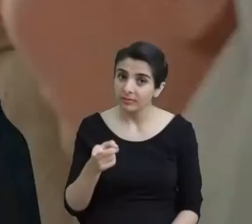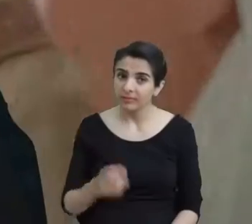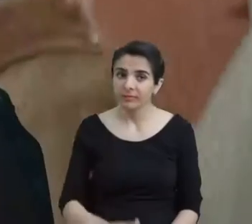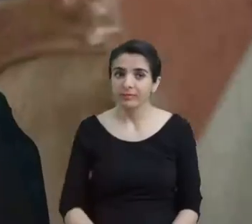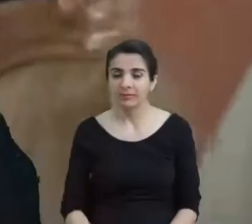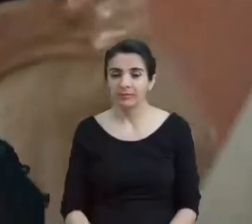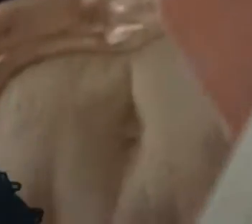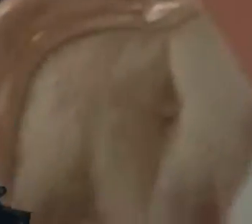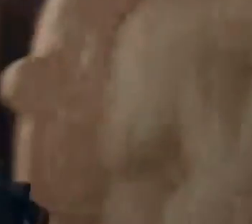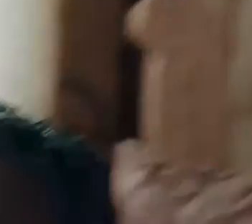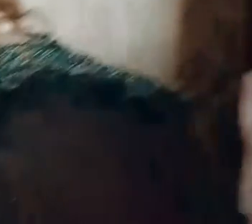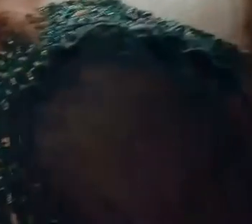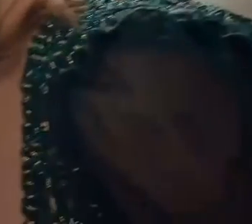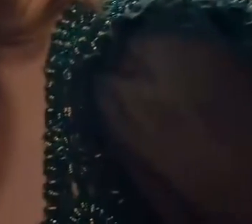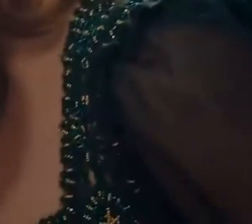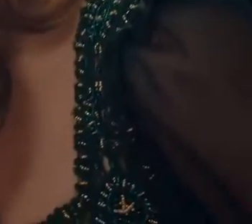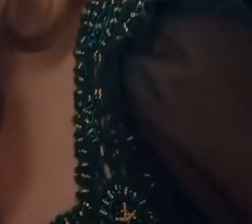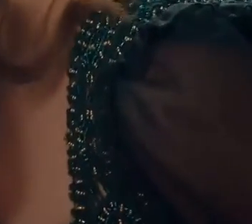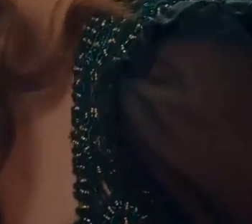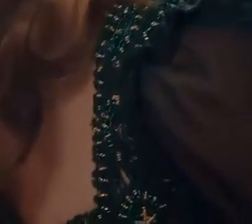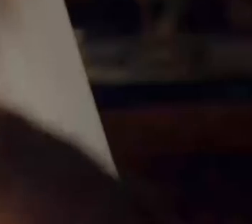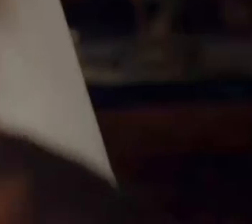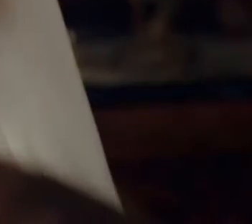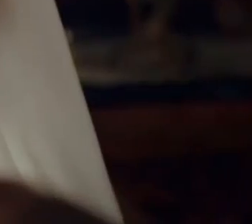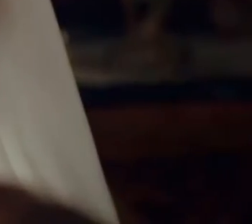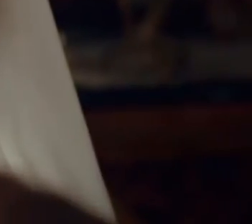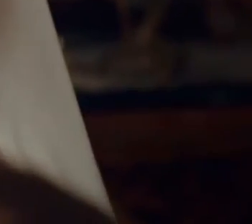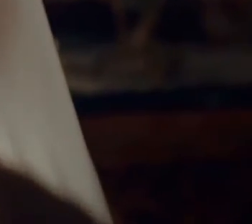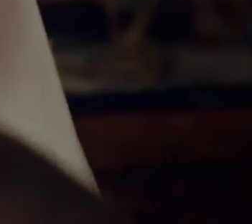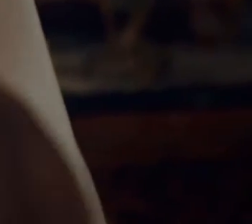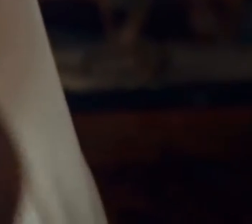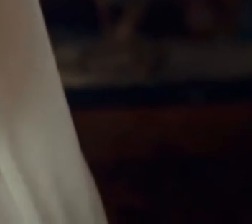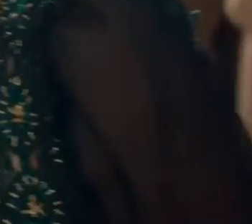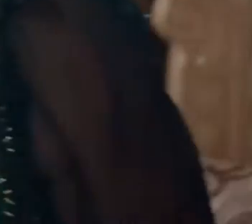Yemek. Lara of diye surat büzüp gene yüklendi kaşıklamaya.